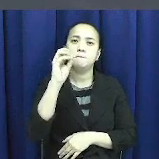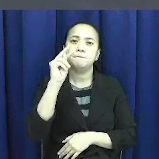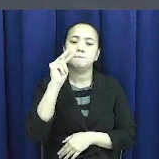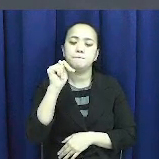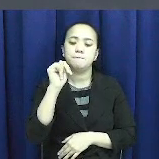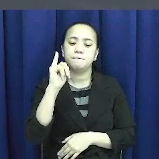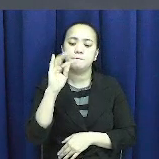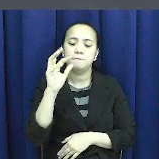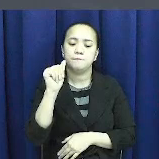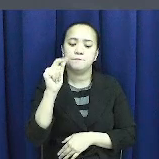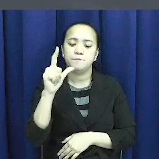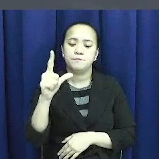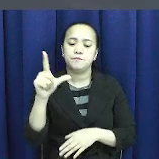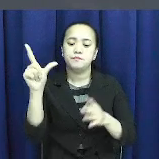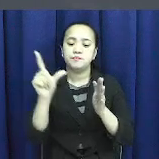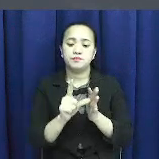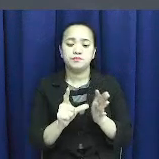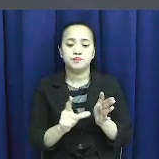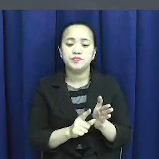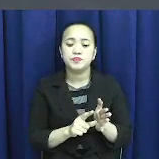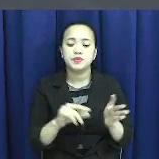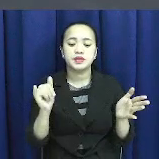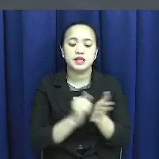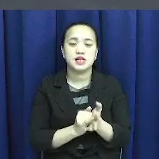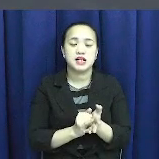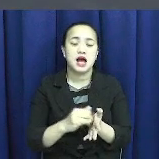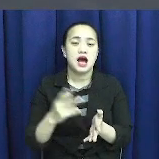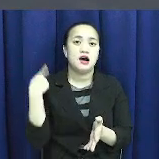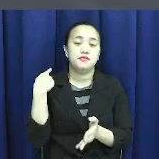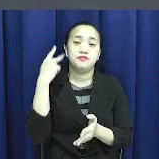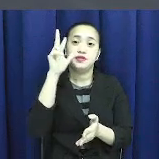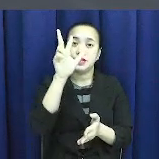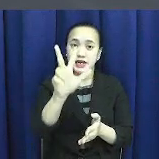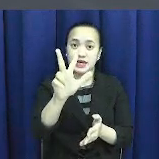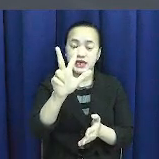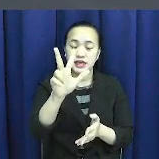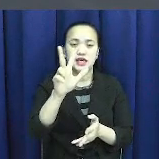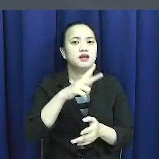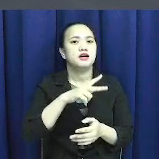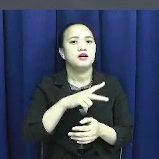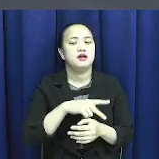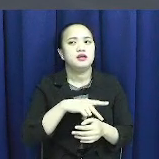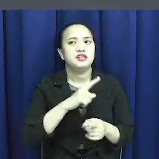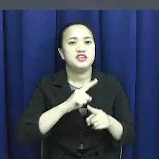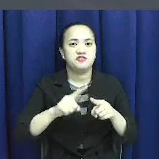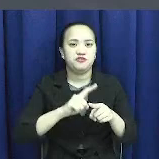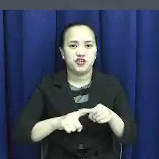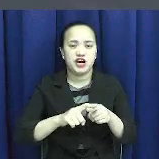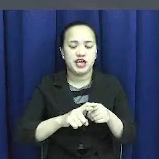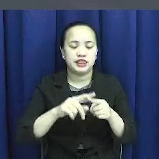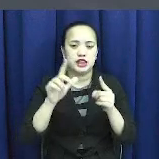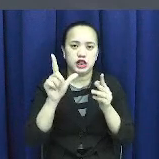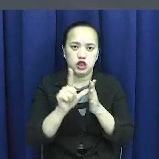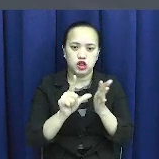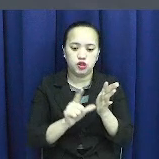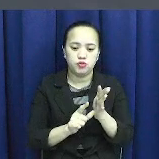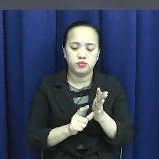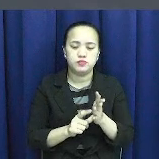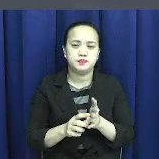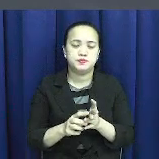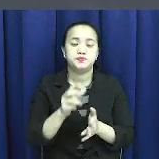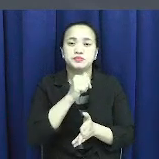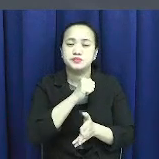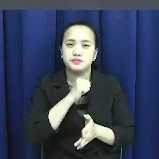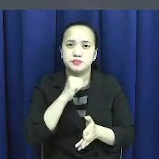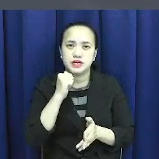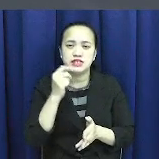Tatlong klase po yan ng mga batas. Okay, so moral law, civil law, and ceremonial law. Ang priest po